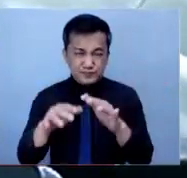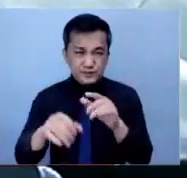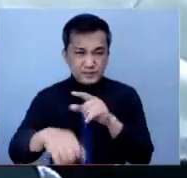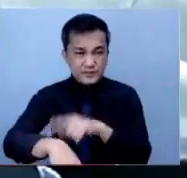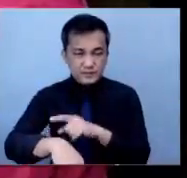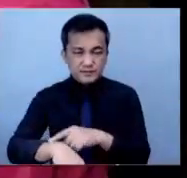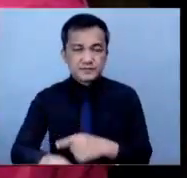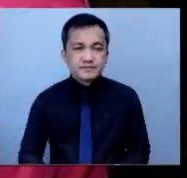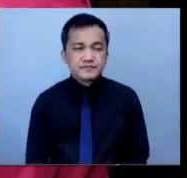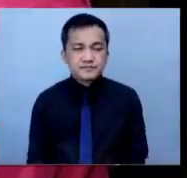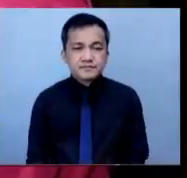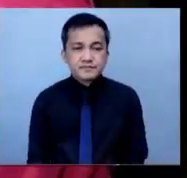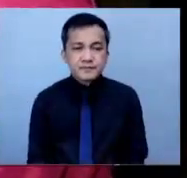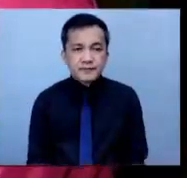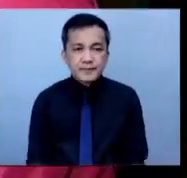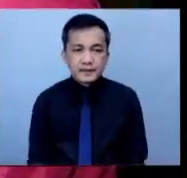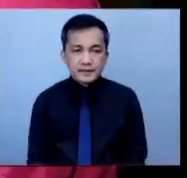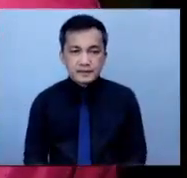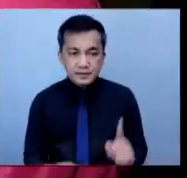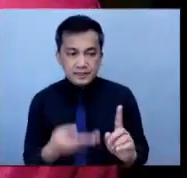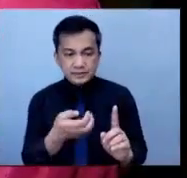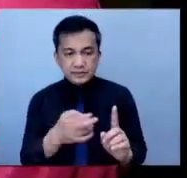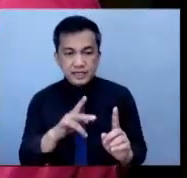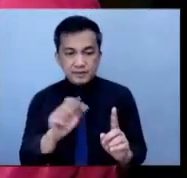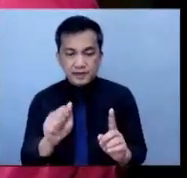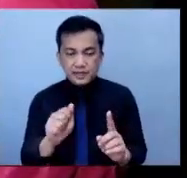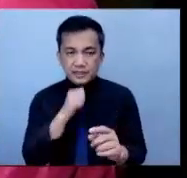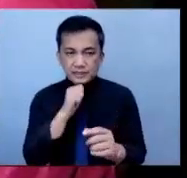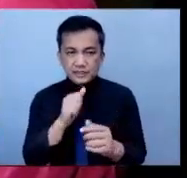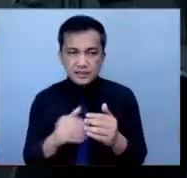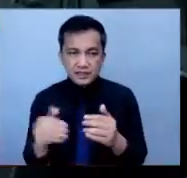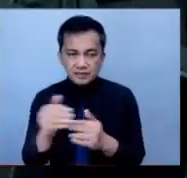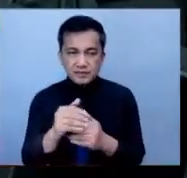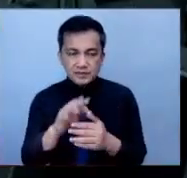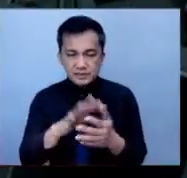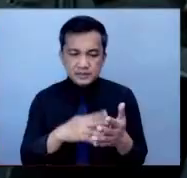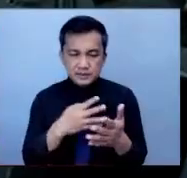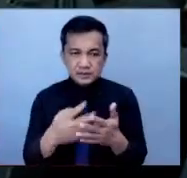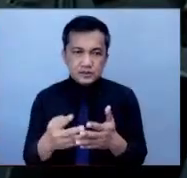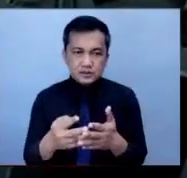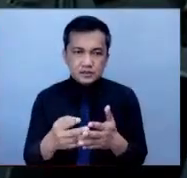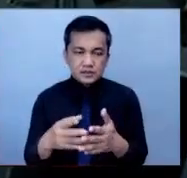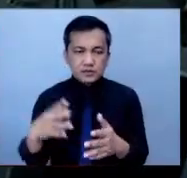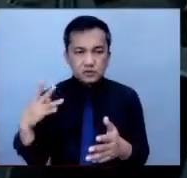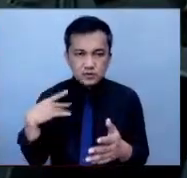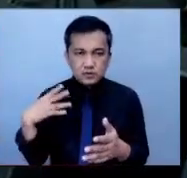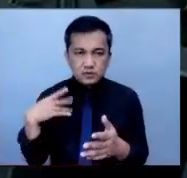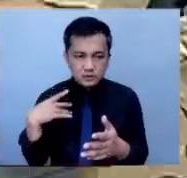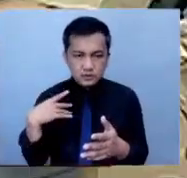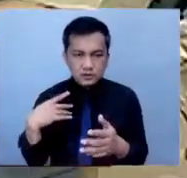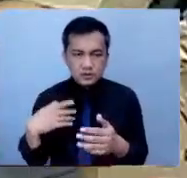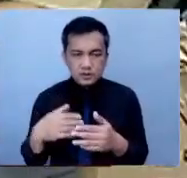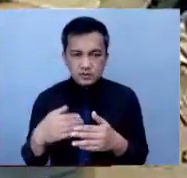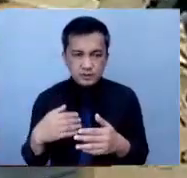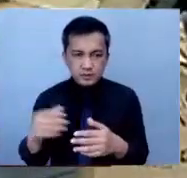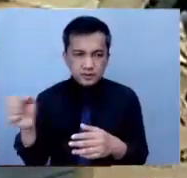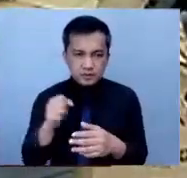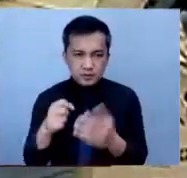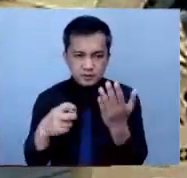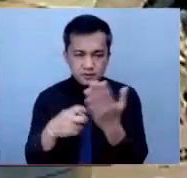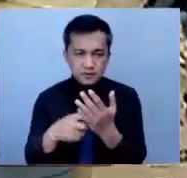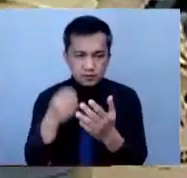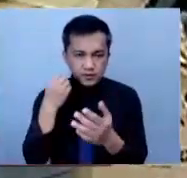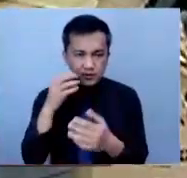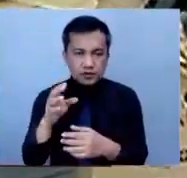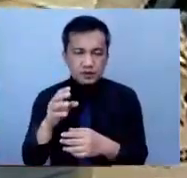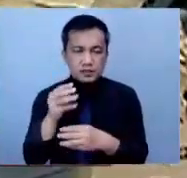biyahe. Si Eva, hindi nakapag-advance booking kaya ilang oras ang hinintay bago makakuha ng ticket pa uwi ng